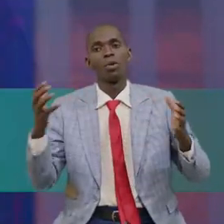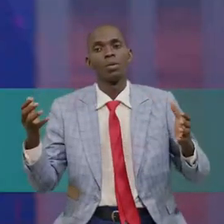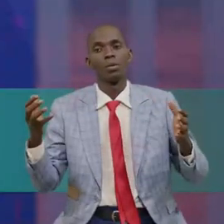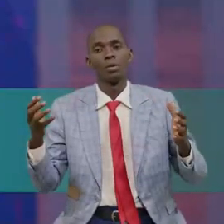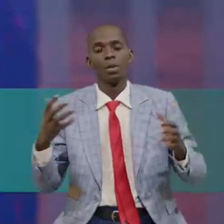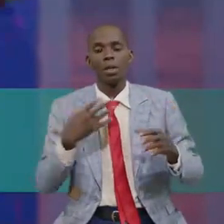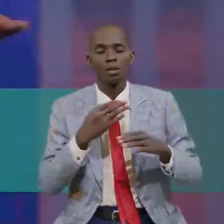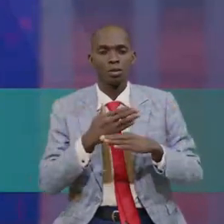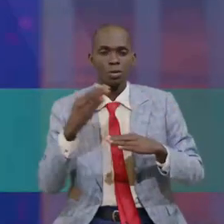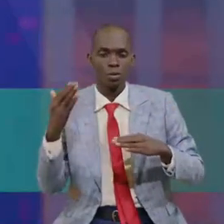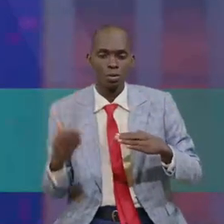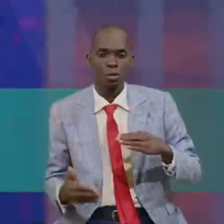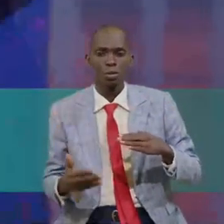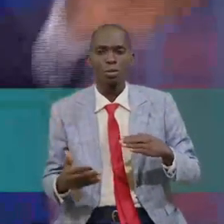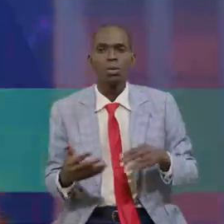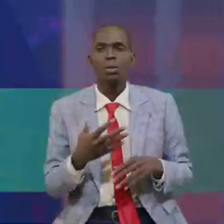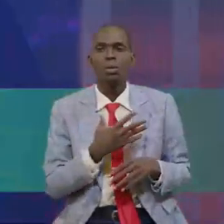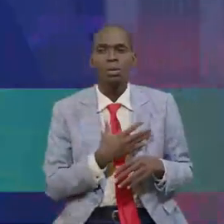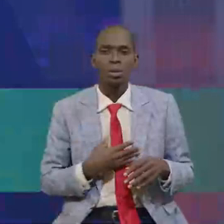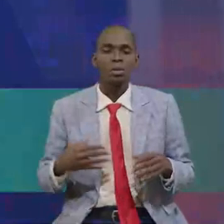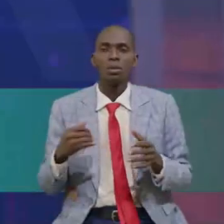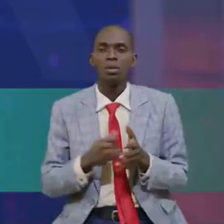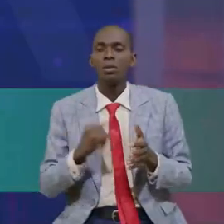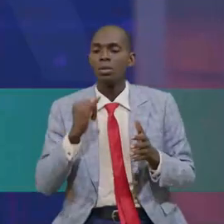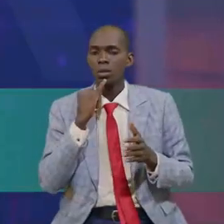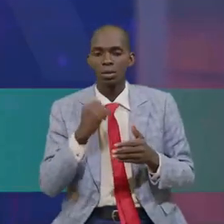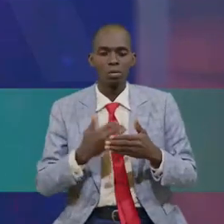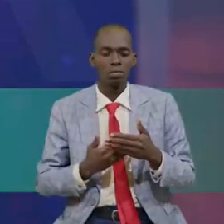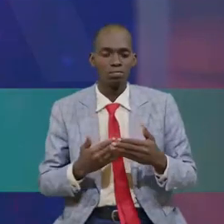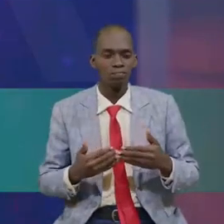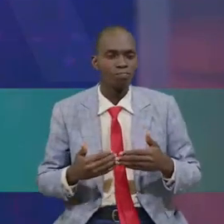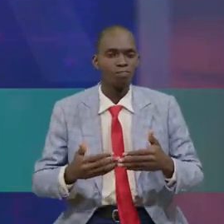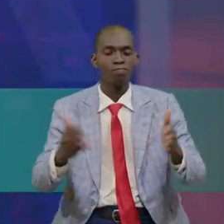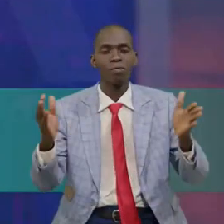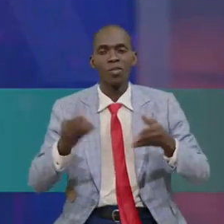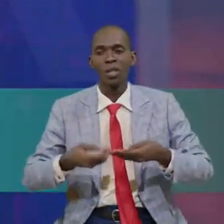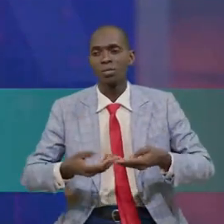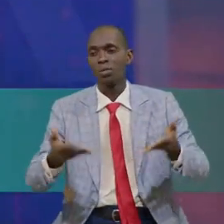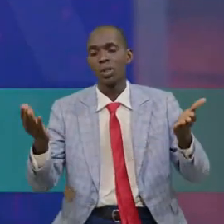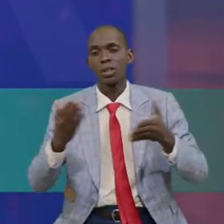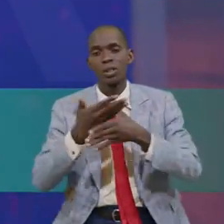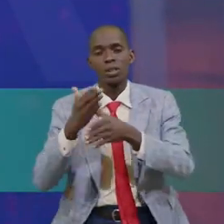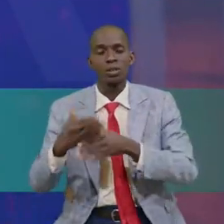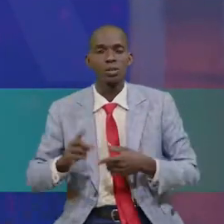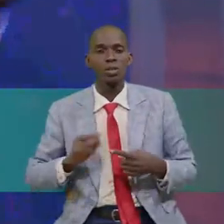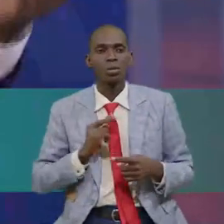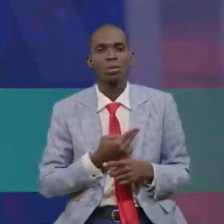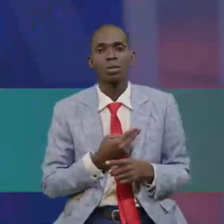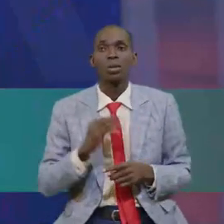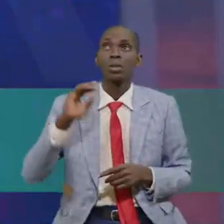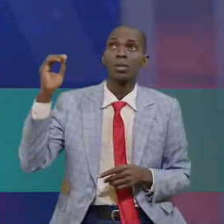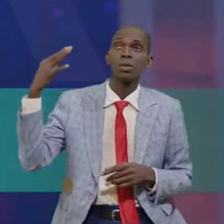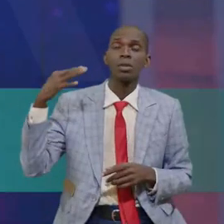l'abondante et complète et extensive donnée aux hommes au salut, la grâce. À